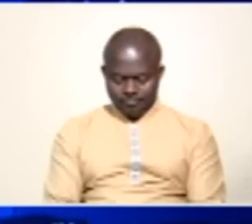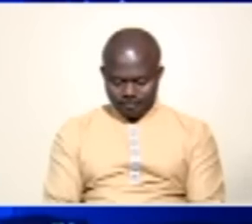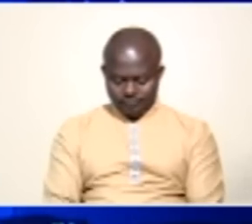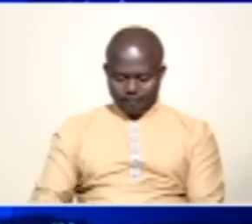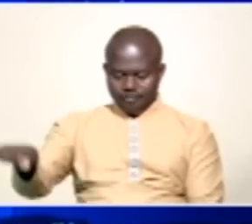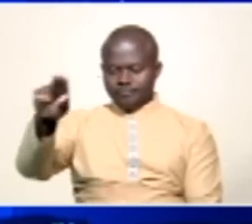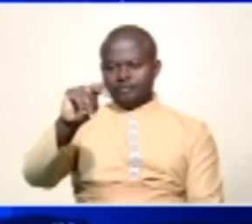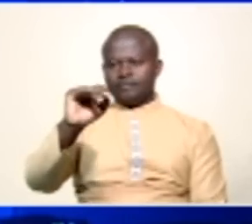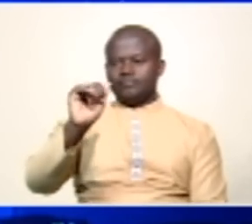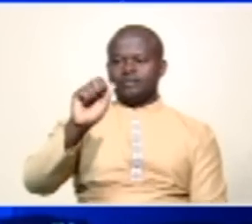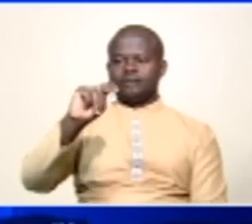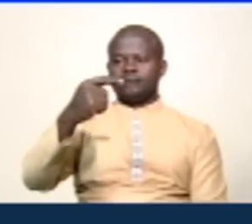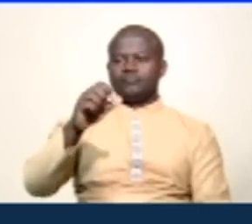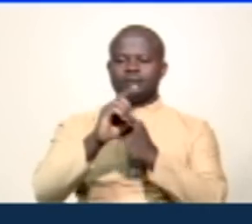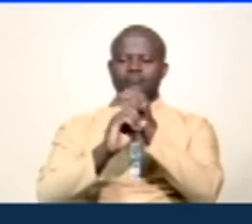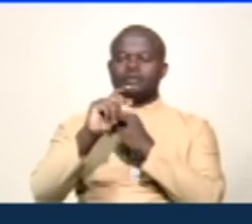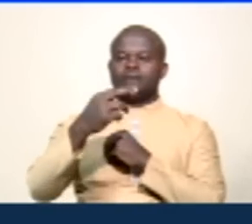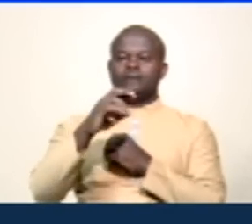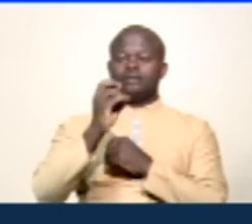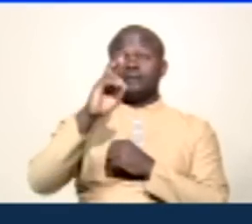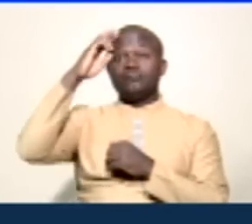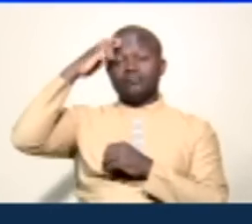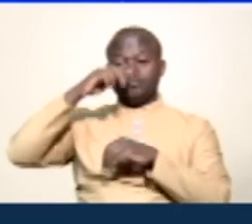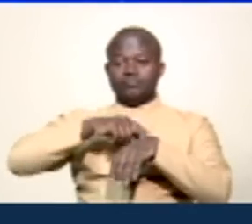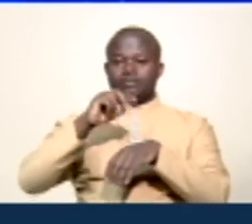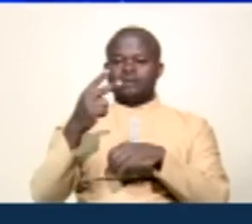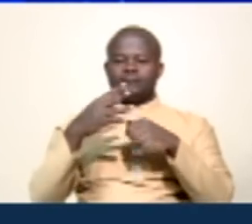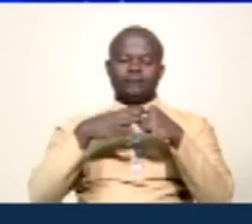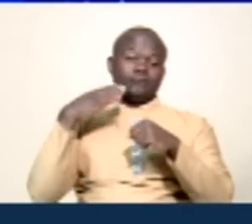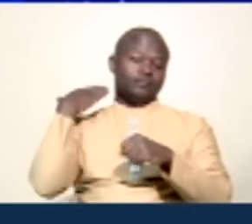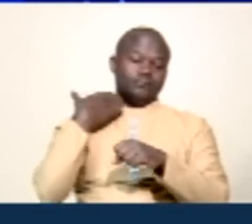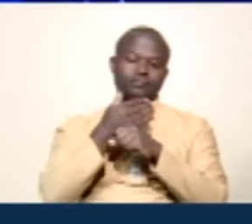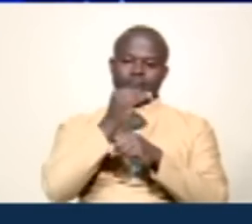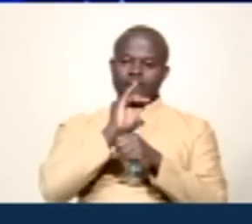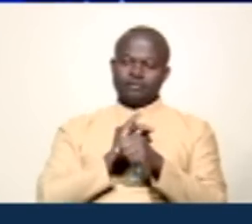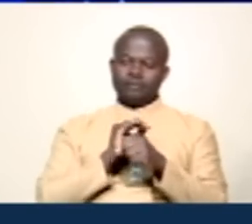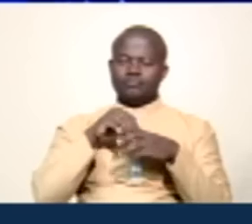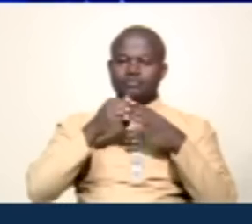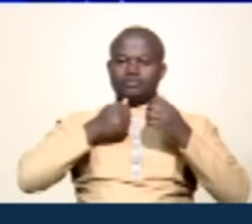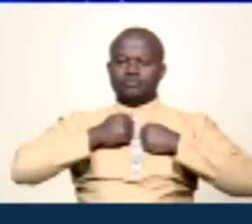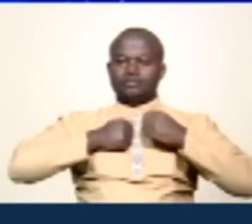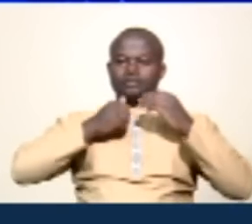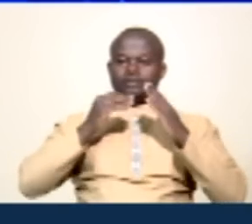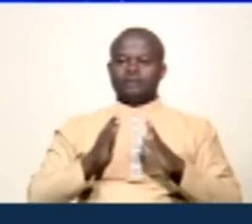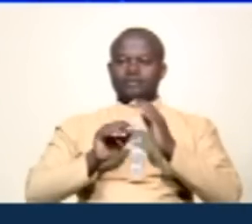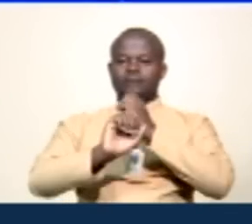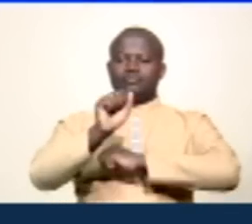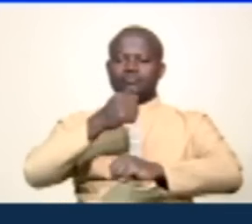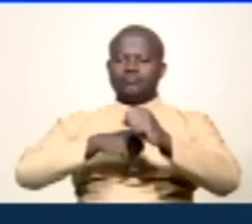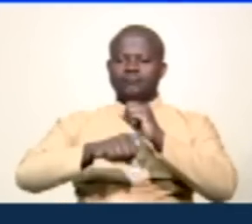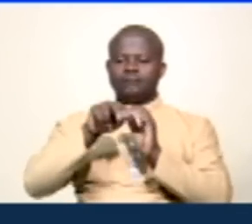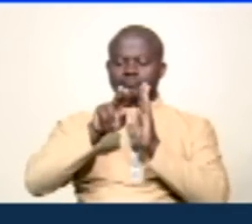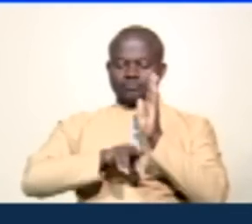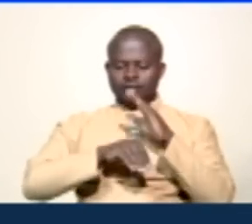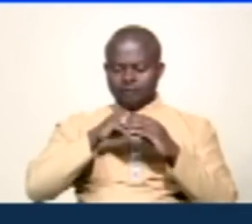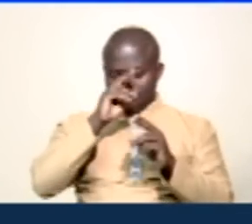Inyange mu karere ka Ngororero naho kuri iki cyumweru bibutse ku nshuro ya 29 Jenoside yakorewe Abatutsi mu Rwanda. Muri iki gikorwa hakaba hanashyinguye